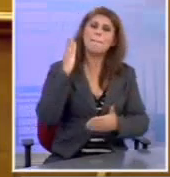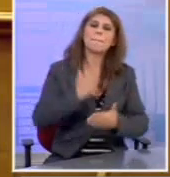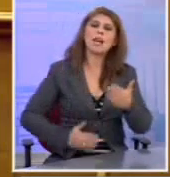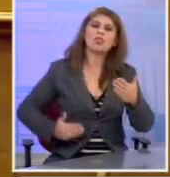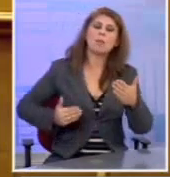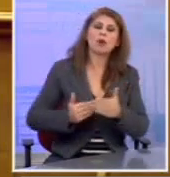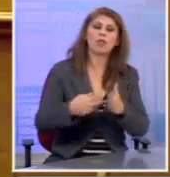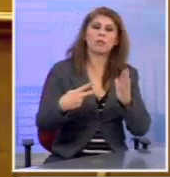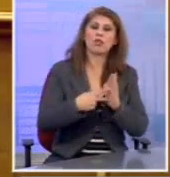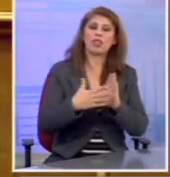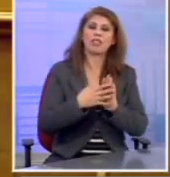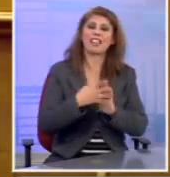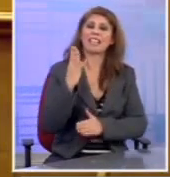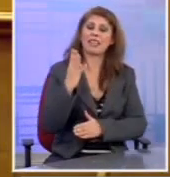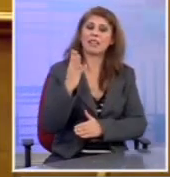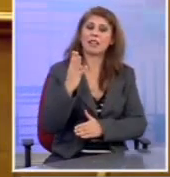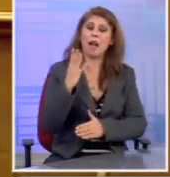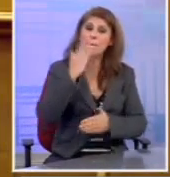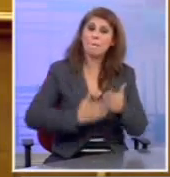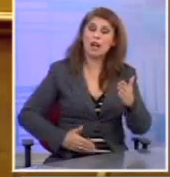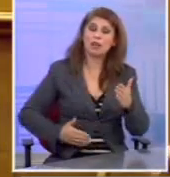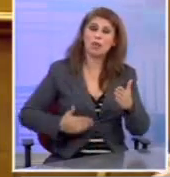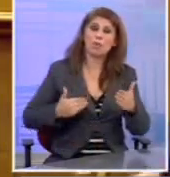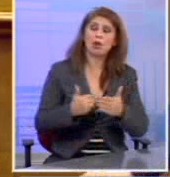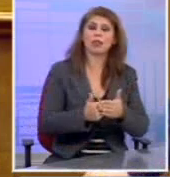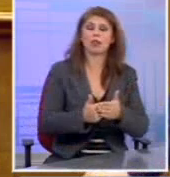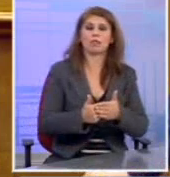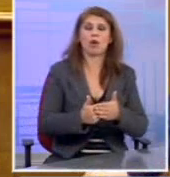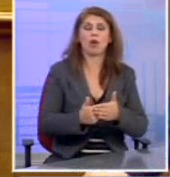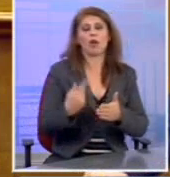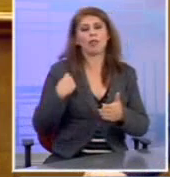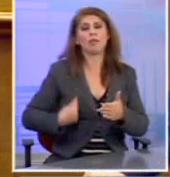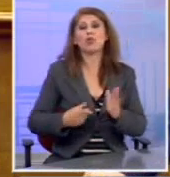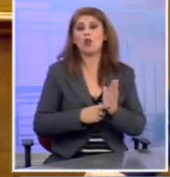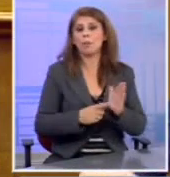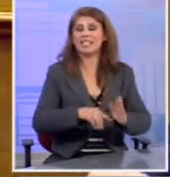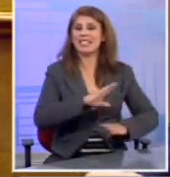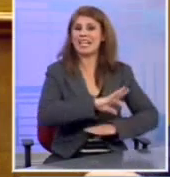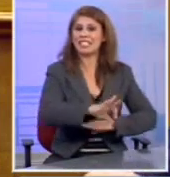2014, στο μεσοπρόθεσμο πρόγραμμα δημοσιονομικής στρατηγικής για το 2014-2018,